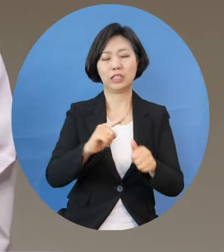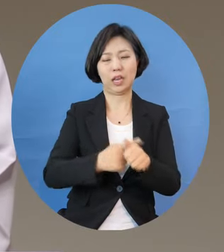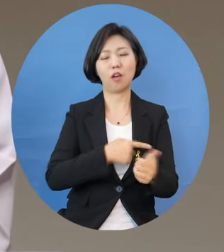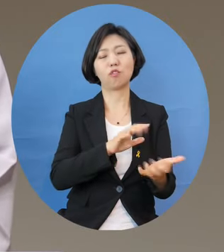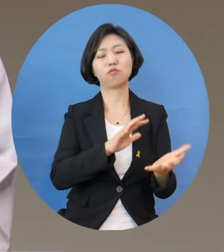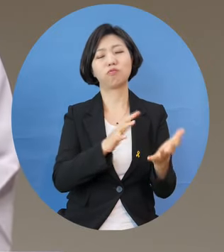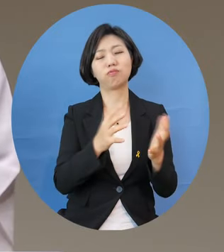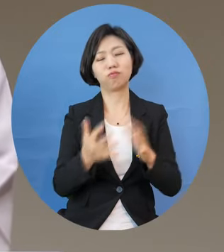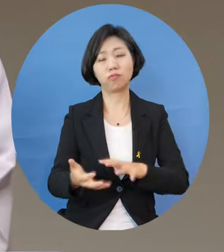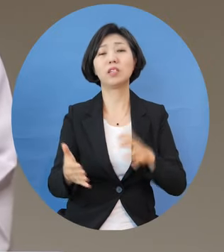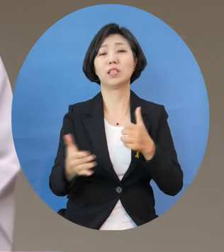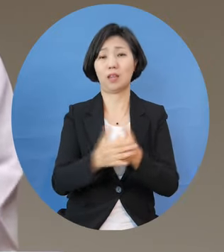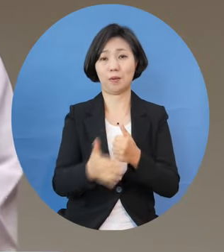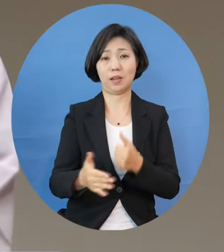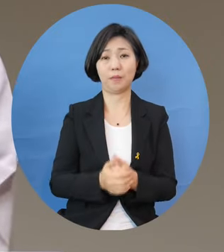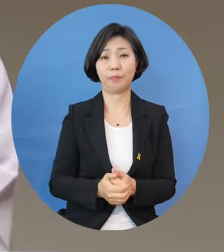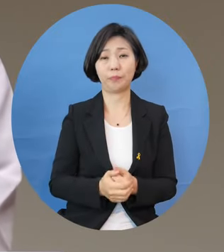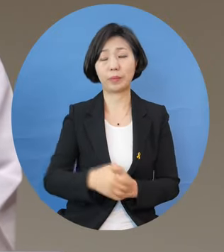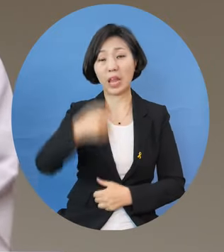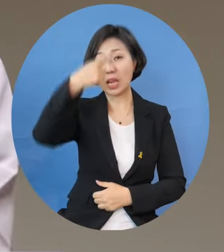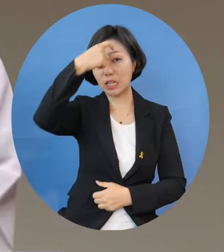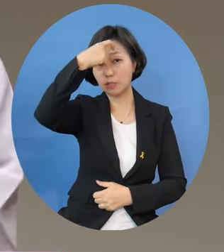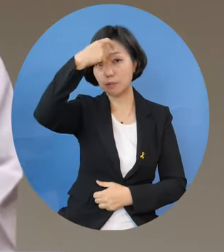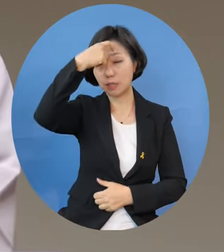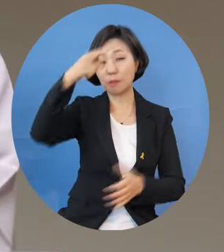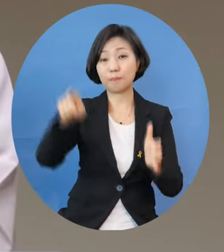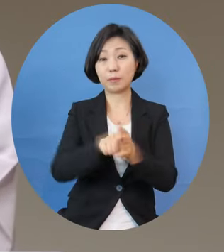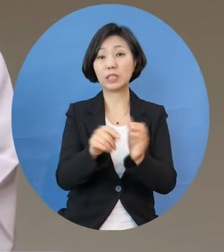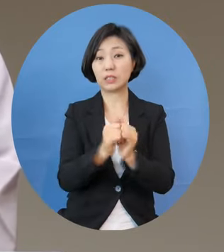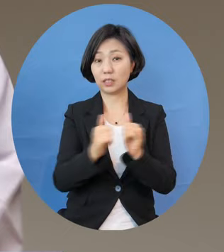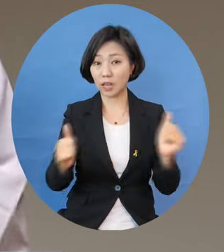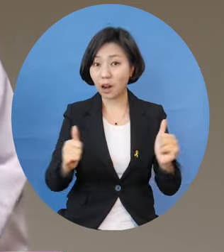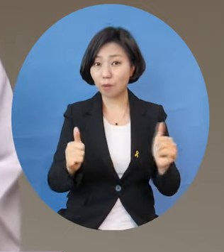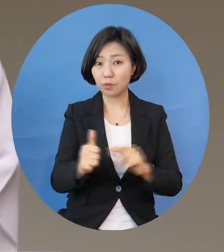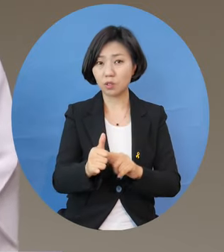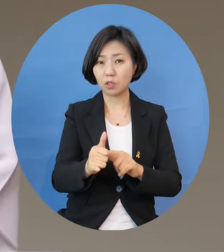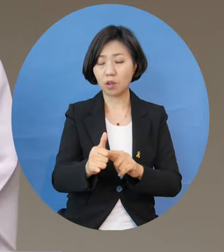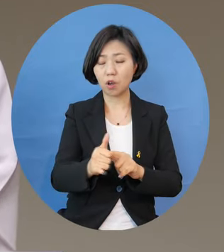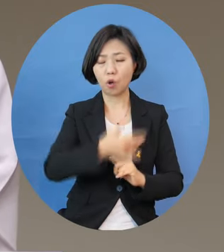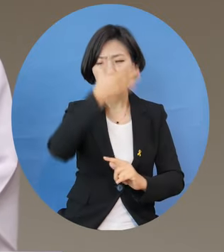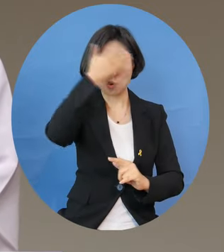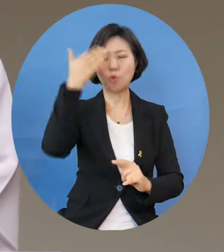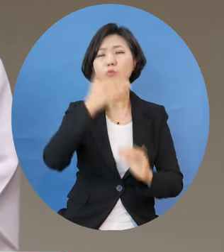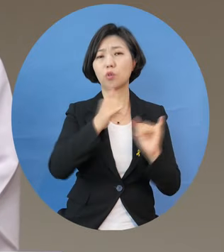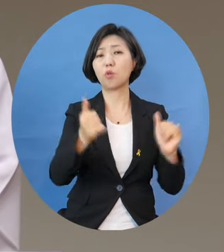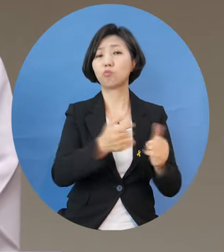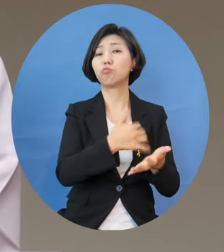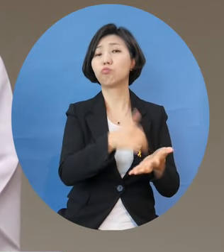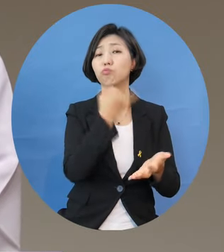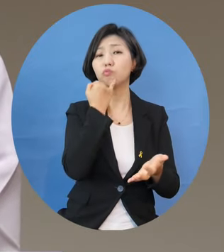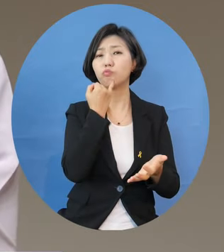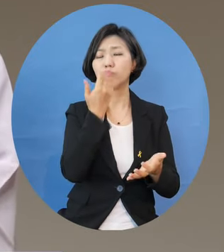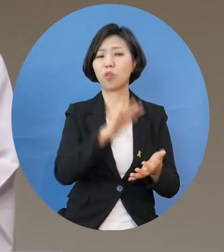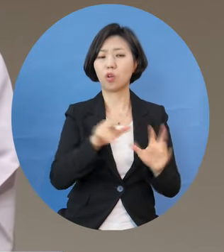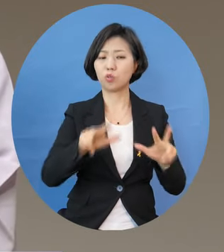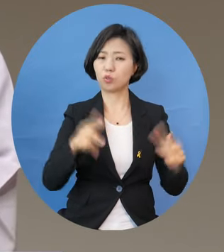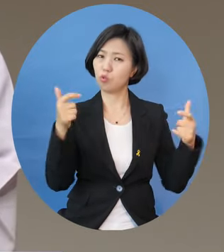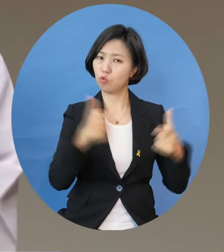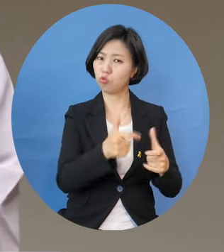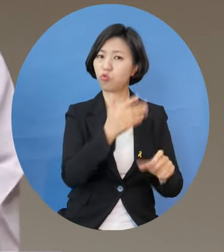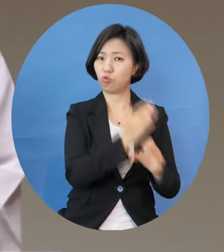이제 개신교는 아직도 젊은 사람이 좀 있는데 개신교도 급격하게 젊은 사람이 줄어듭니다. 그다음에